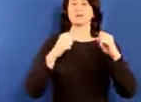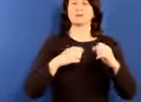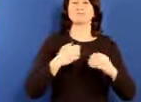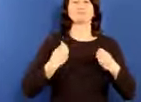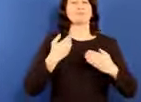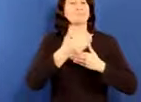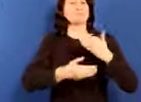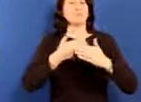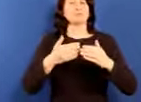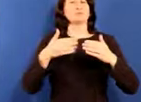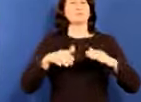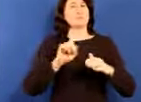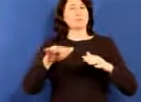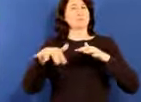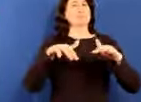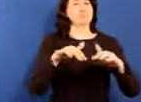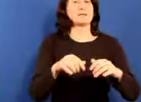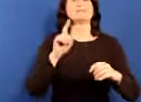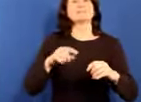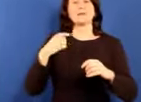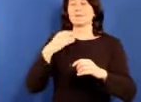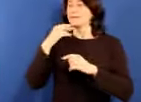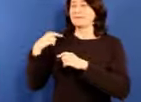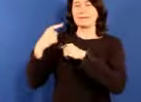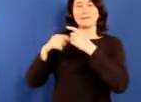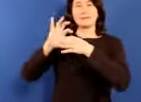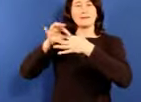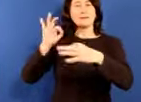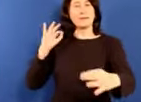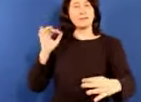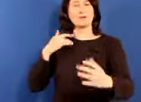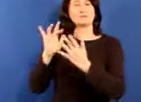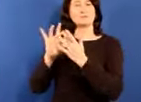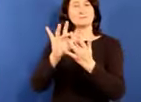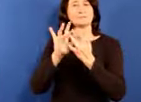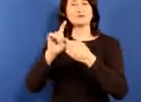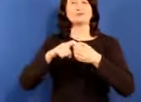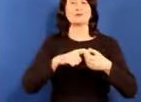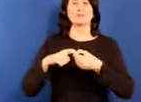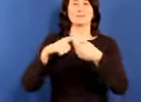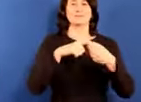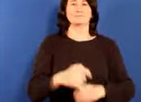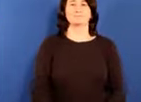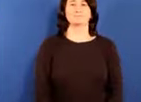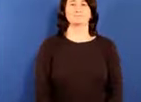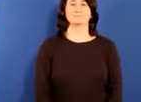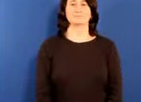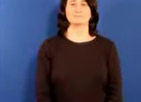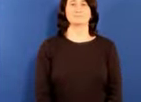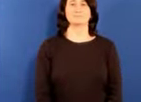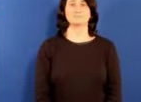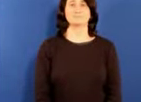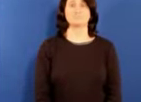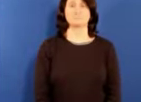Europako urtea dela eta. Adinekoek gizartean parte hartze aktiboa izatea sustatzeko ekimenen multzoa eratzen